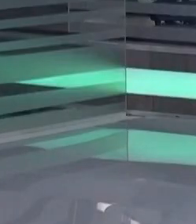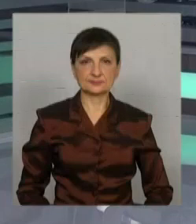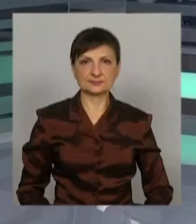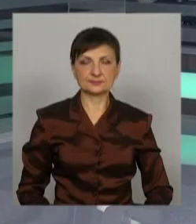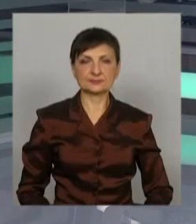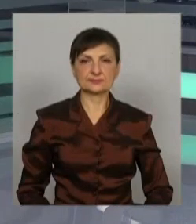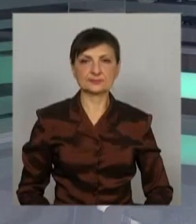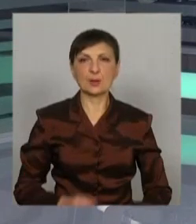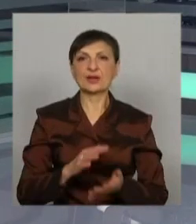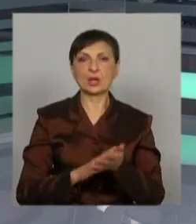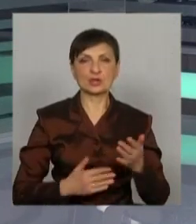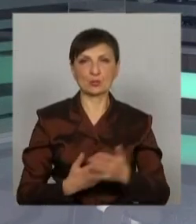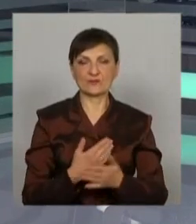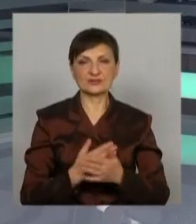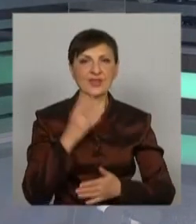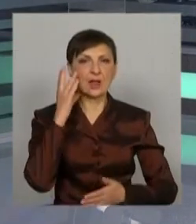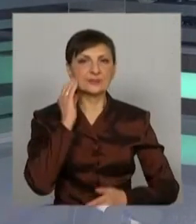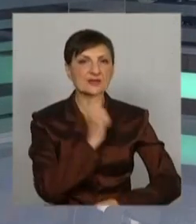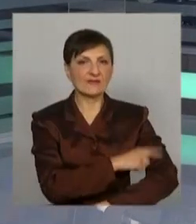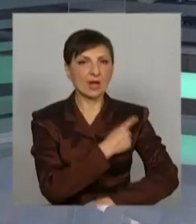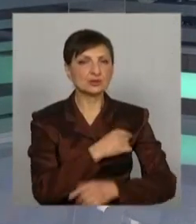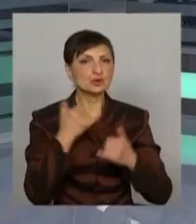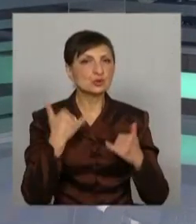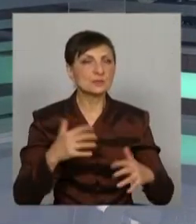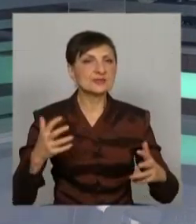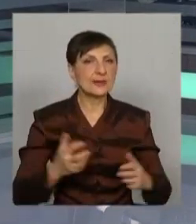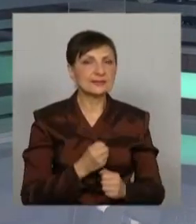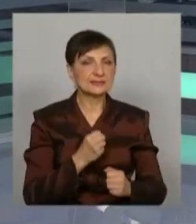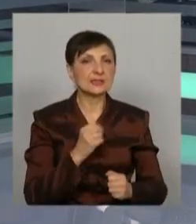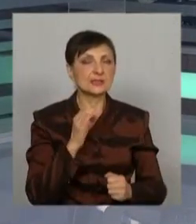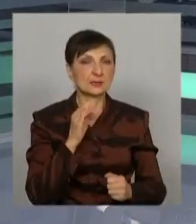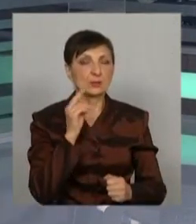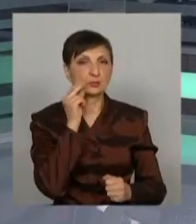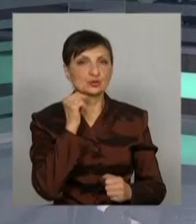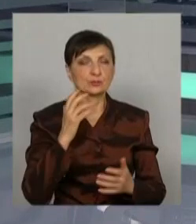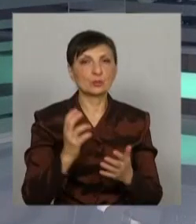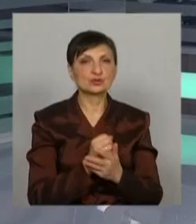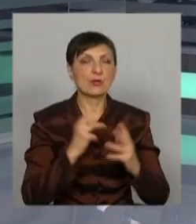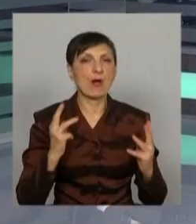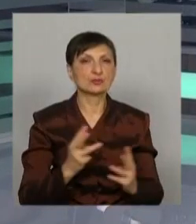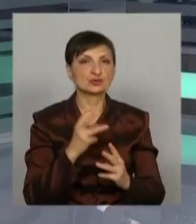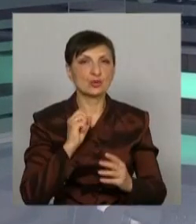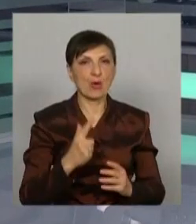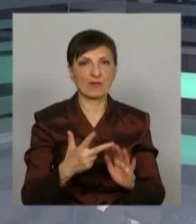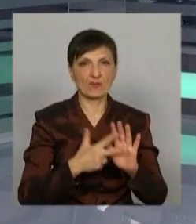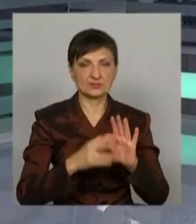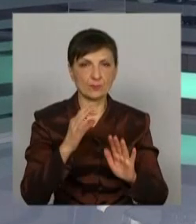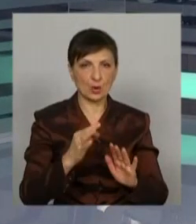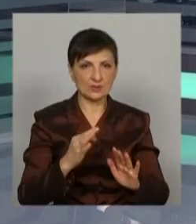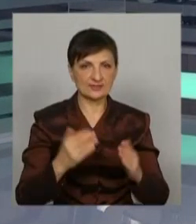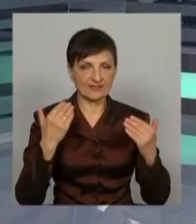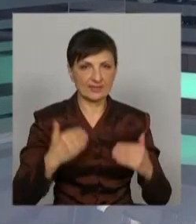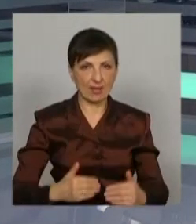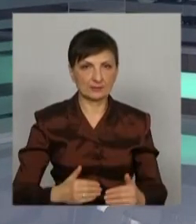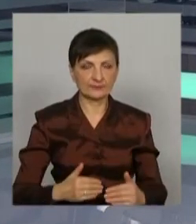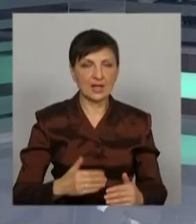продолжаем выпуск алматинский врачи чудом спасли пациенты получившего термический ожог 80 процентов поверхности тела